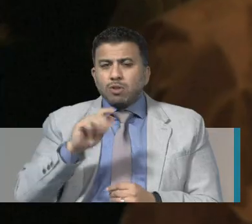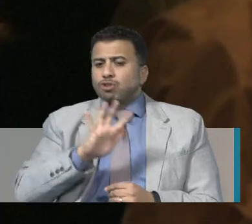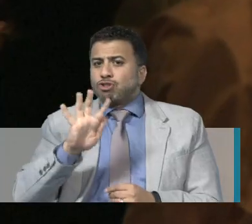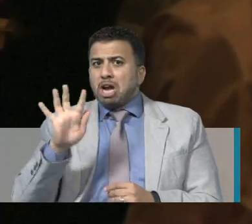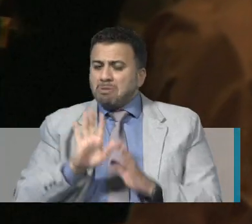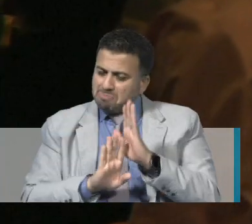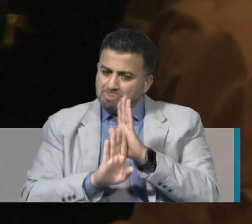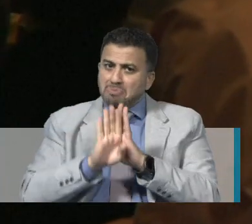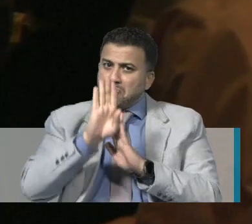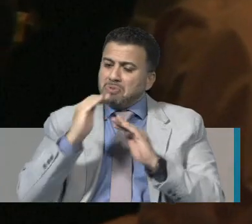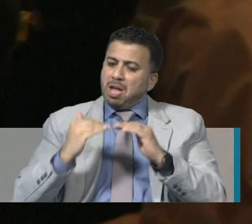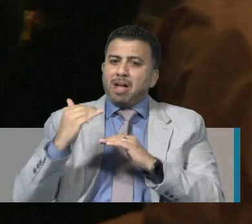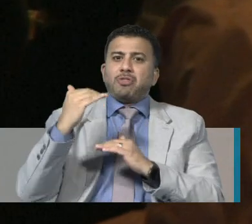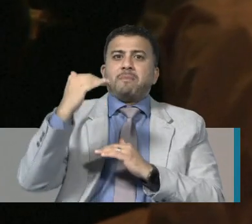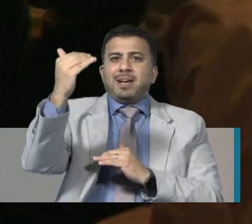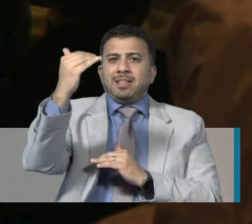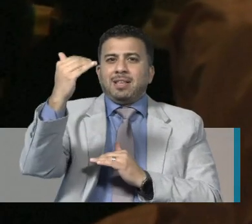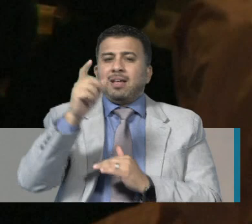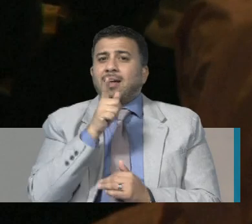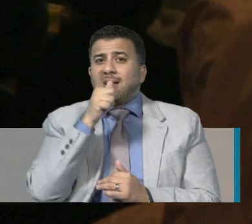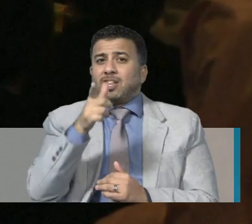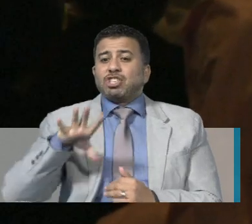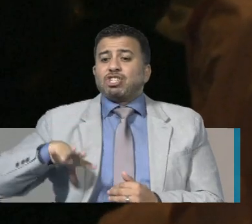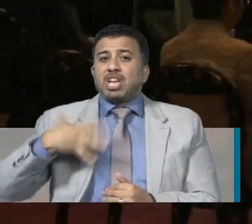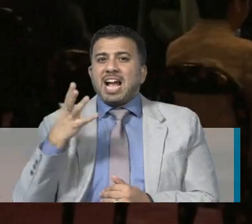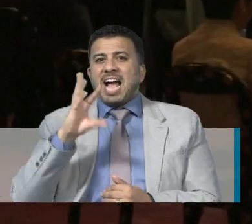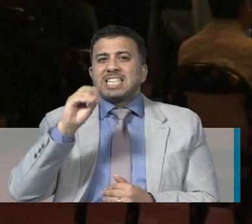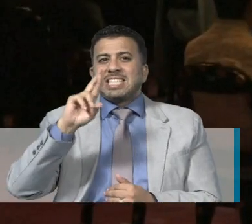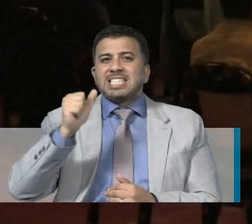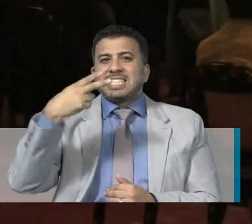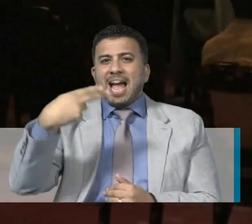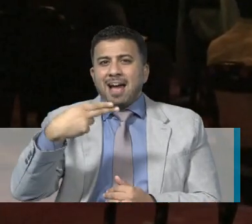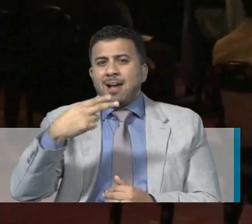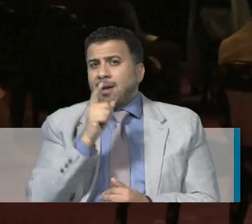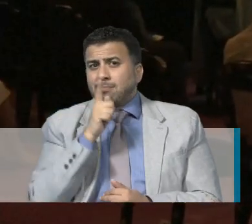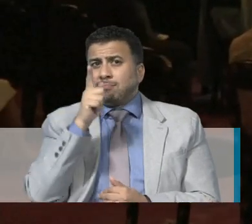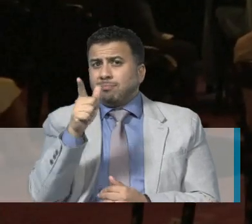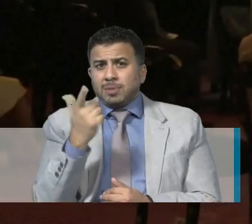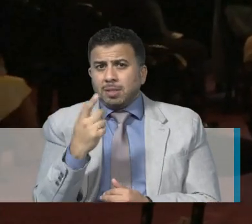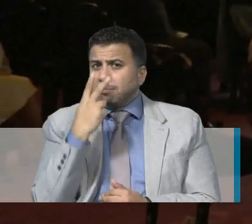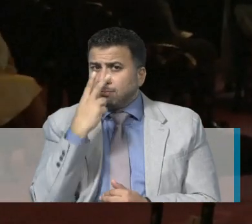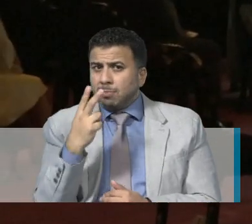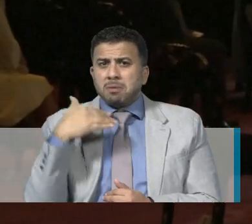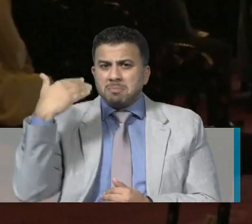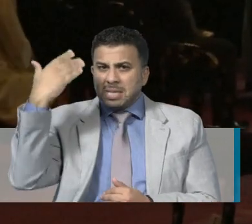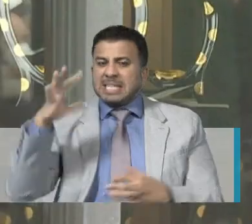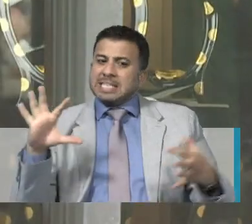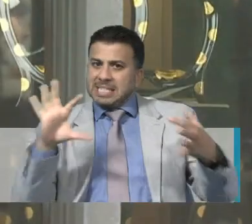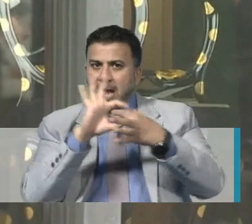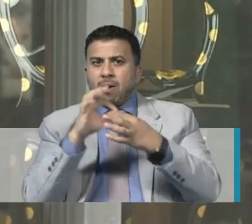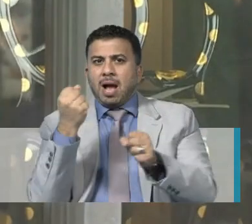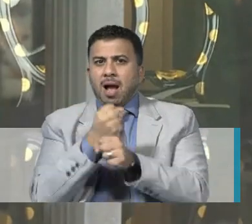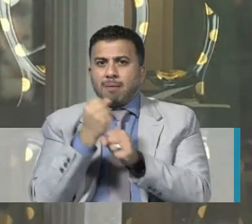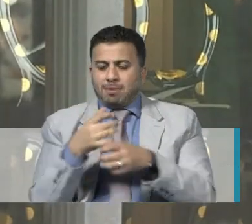وشعبه ورفعته وتقدمه. وأعرب سمو الشيخ هزاع بن زايد آل نهيان عن تطلعه إلى مزيد من